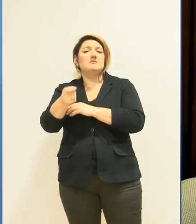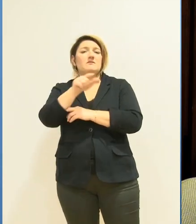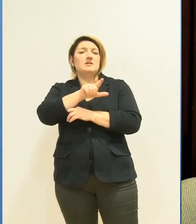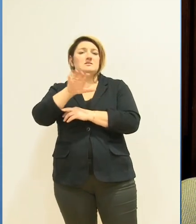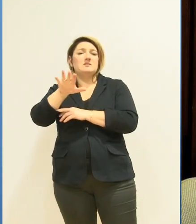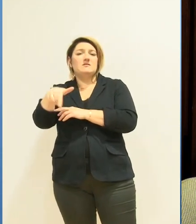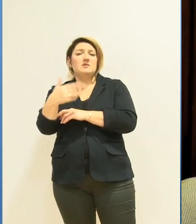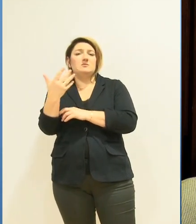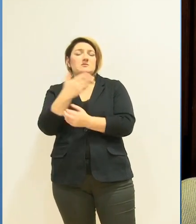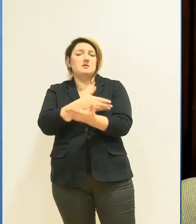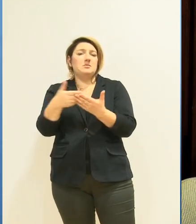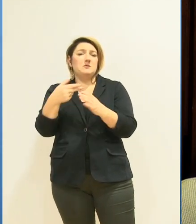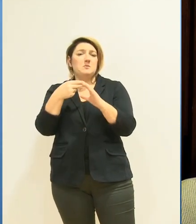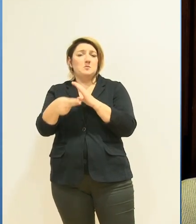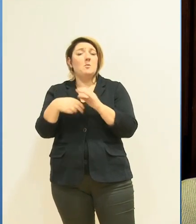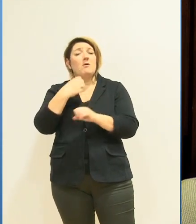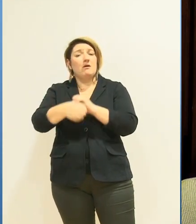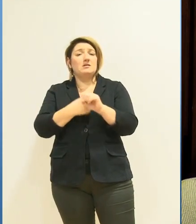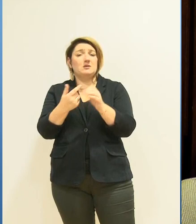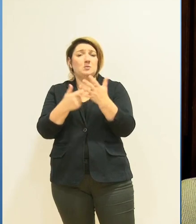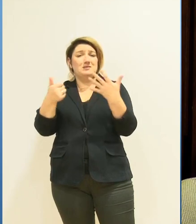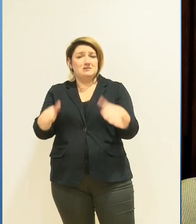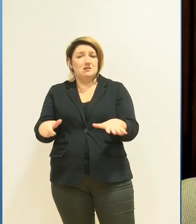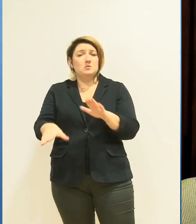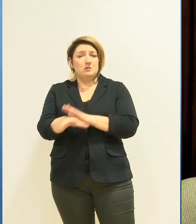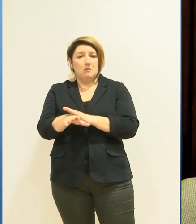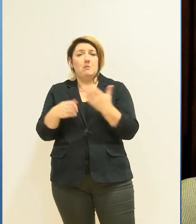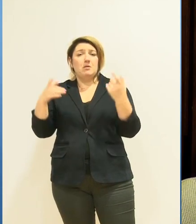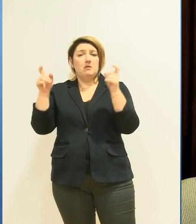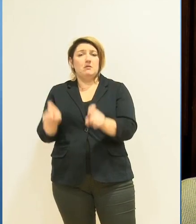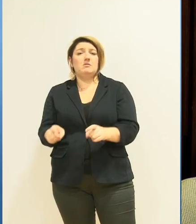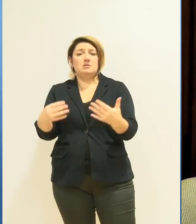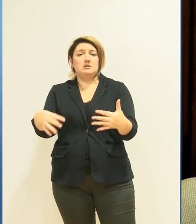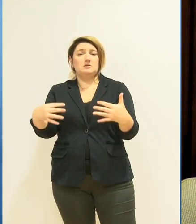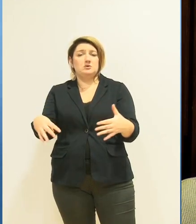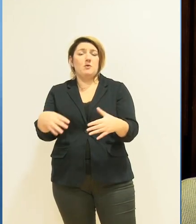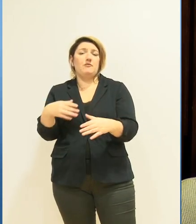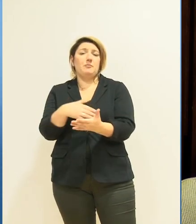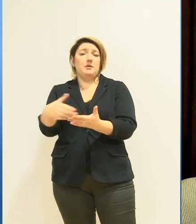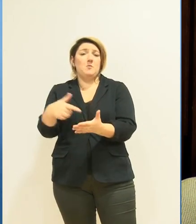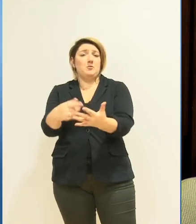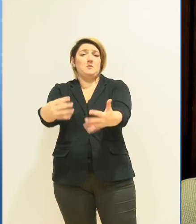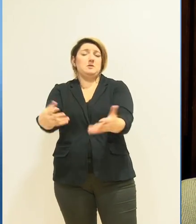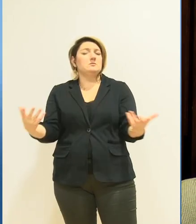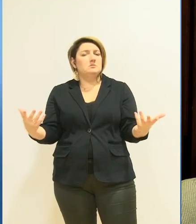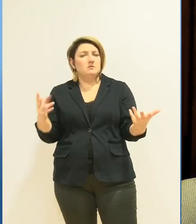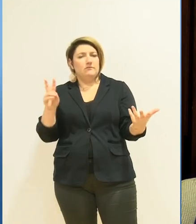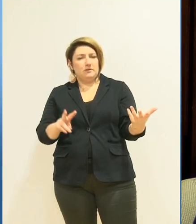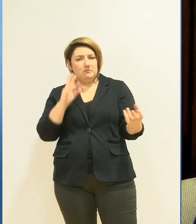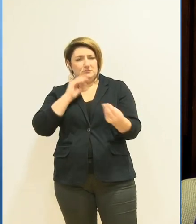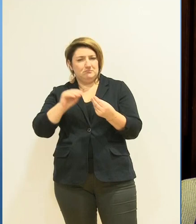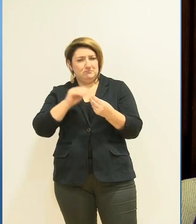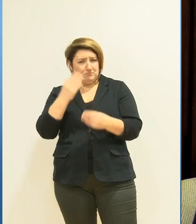25,5 millions en 2016 elle n'est plus que de 19 millions dans ce budget actu feront croire que les besoins ont